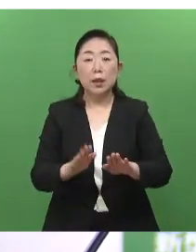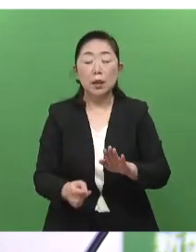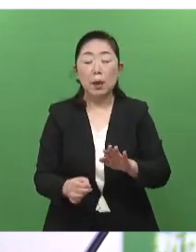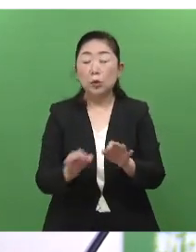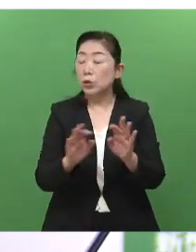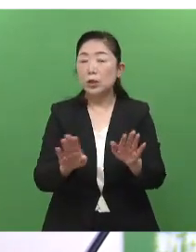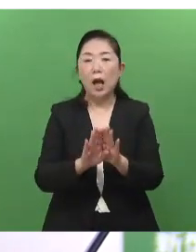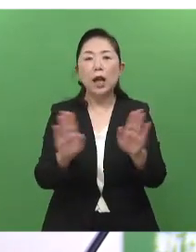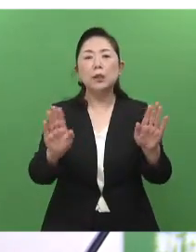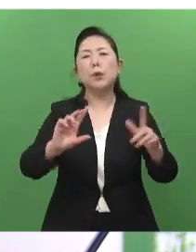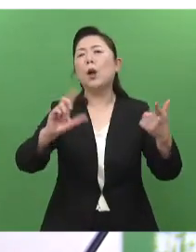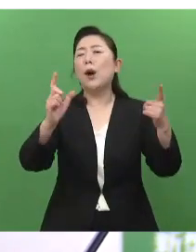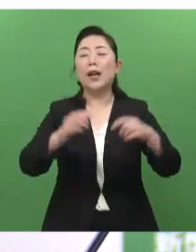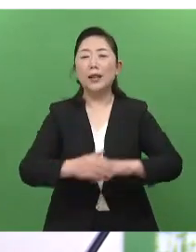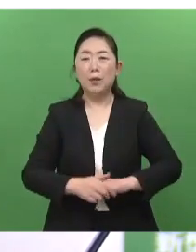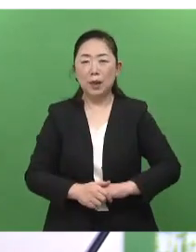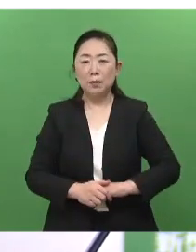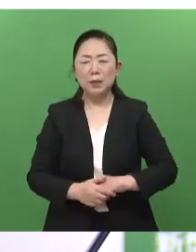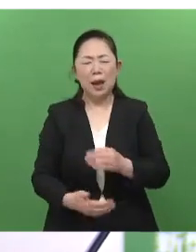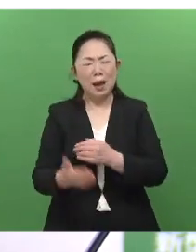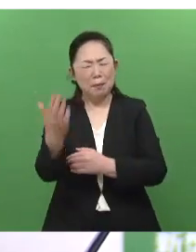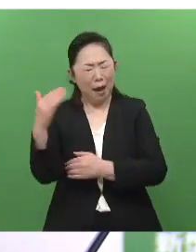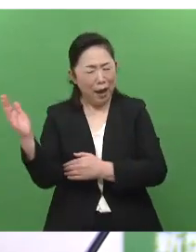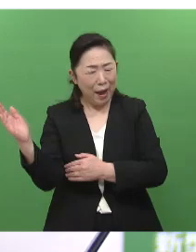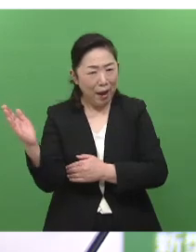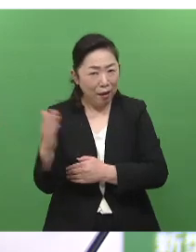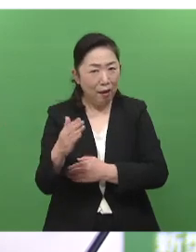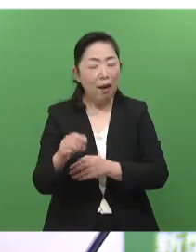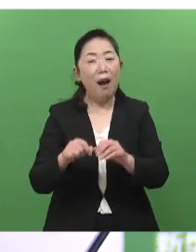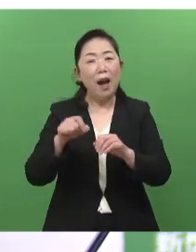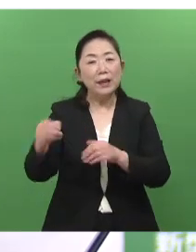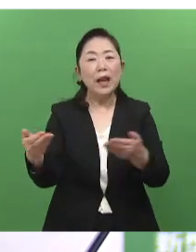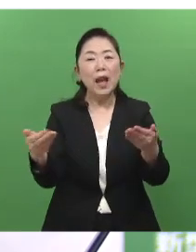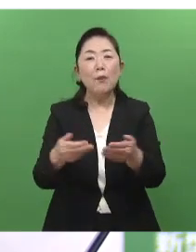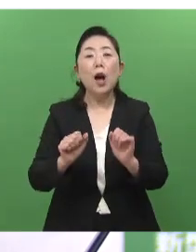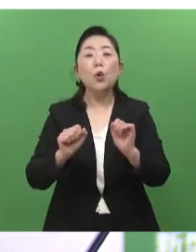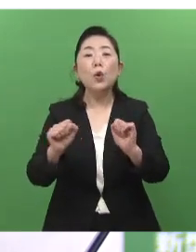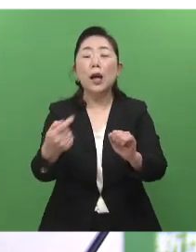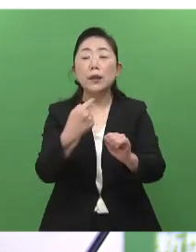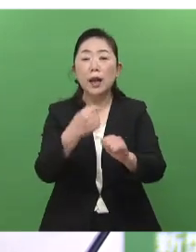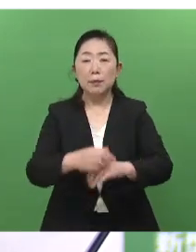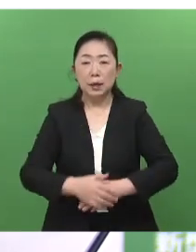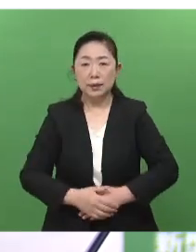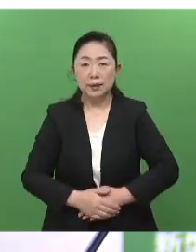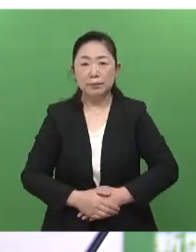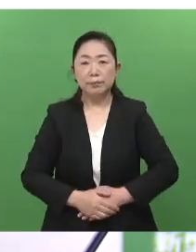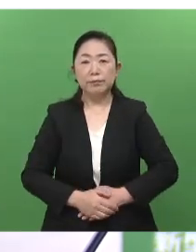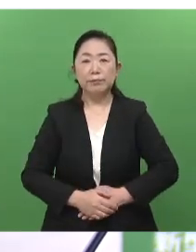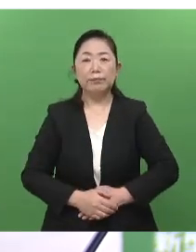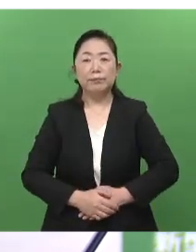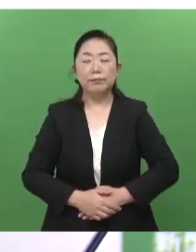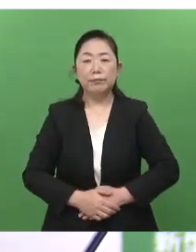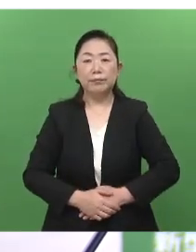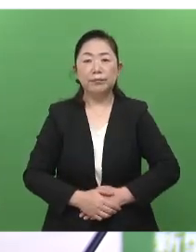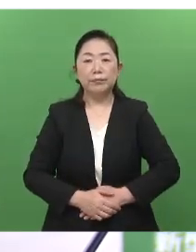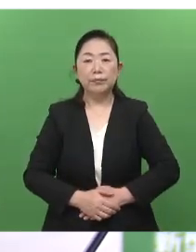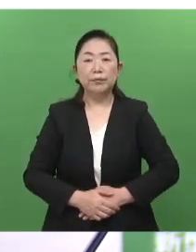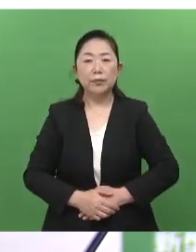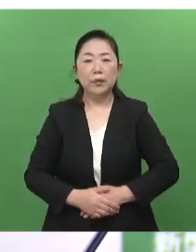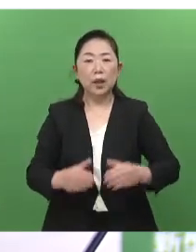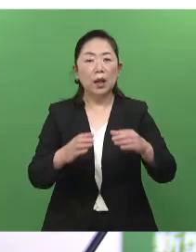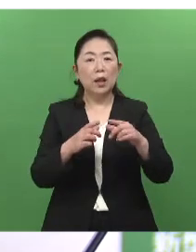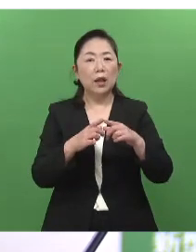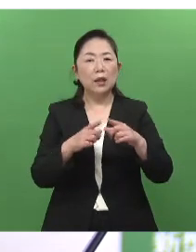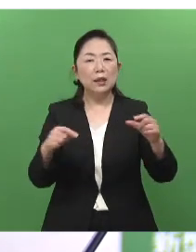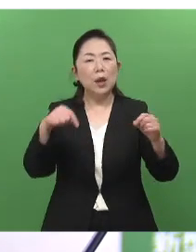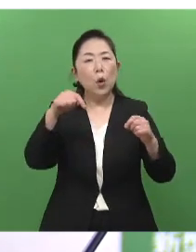始まったことではなく、すでに常にやっているということであります。で、まあ、ある意味日本でな